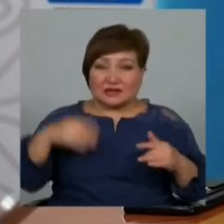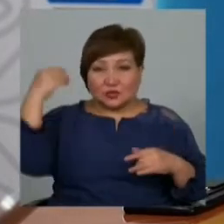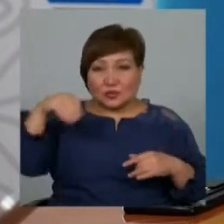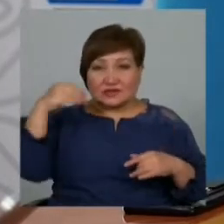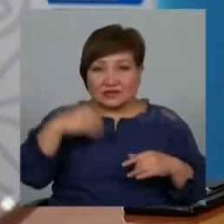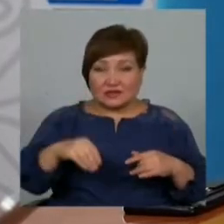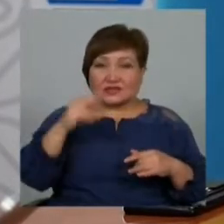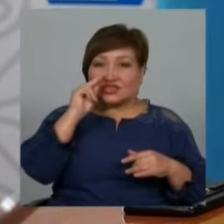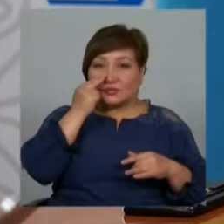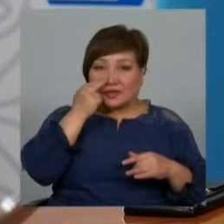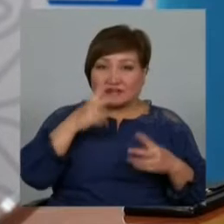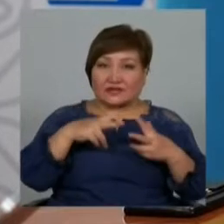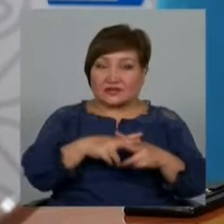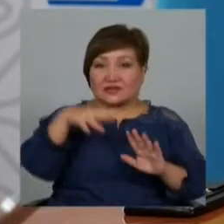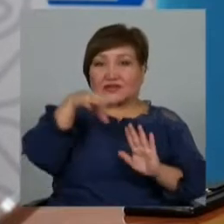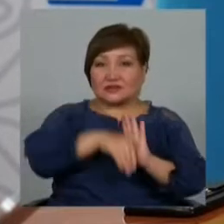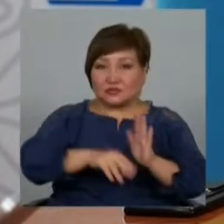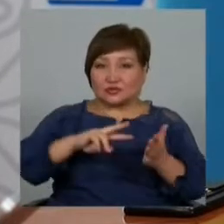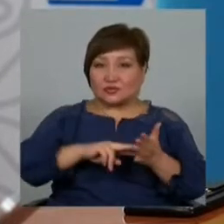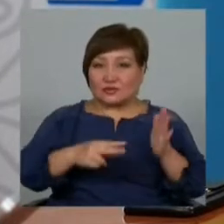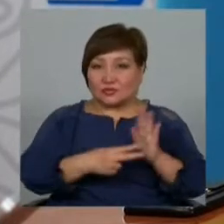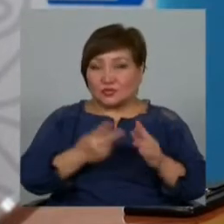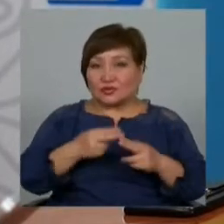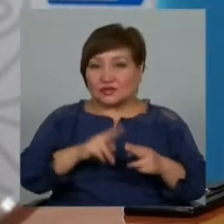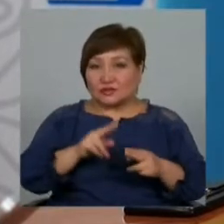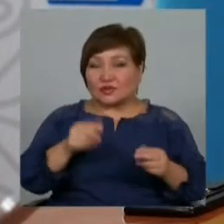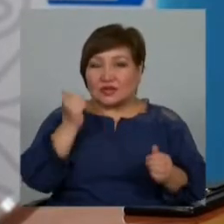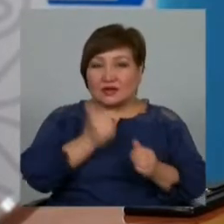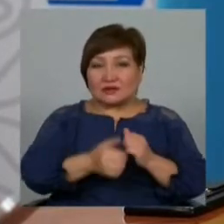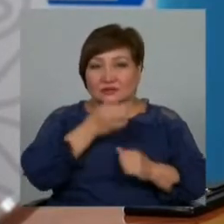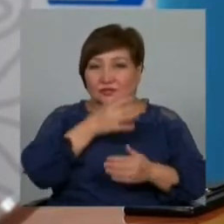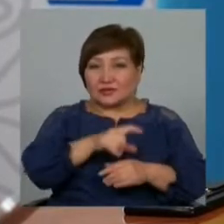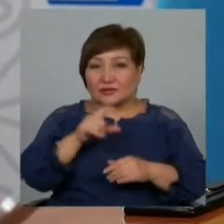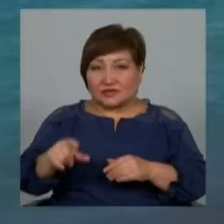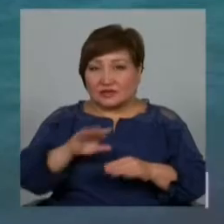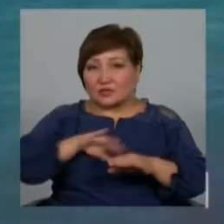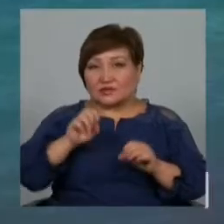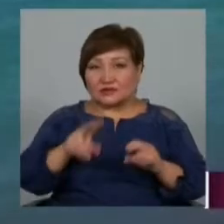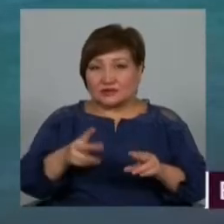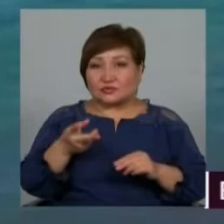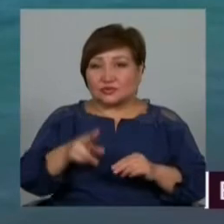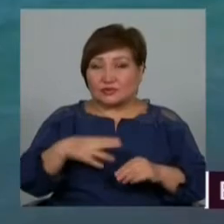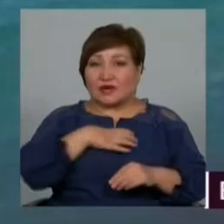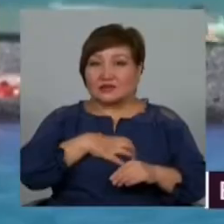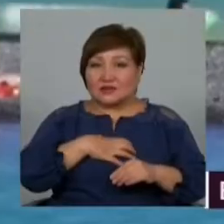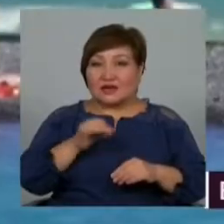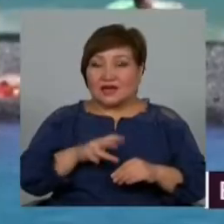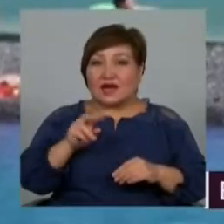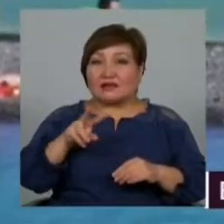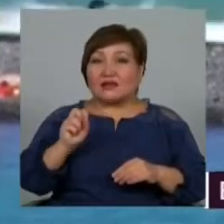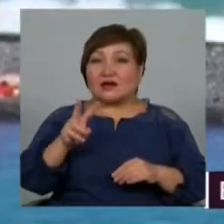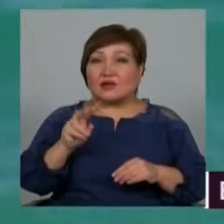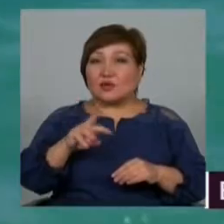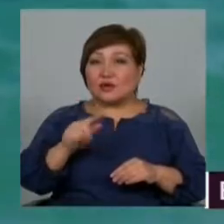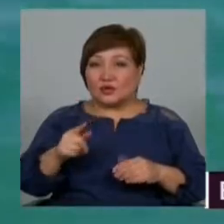Шымкент вокзалдарында енгізуді жоспарлап отырмыз. Өйткені бұл әрқайсымыздың қауіпсіздігіміз үшін маңызды. Ал Алакөл курорттық